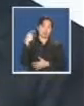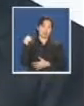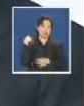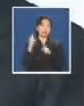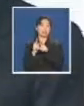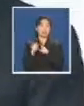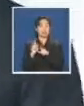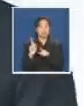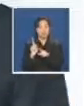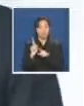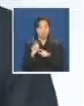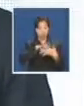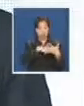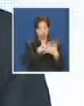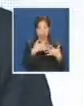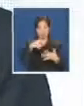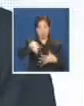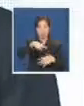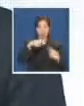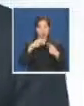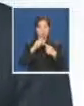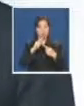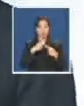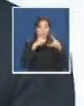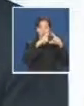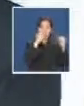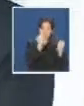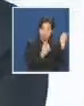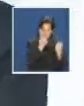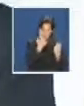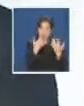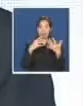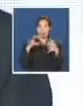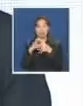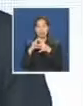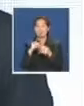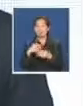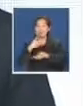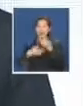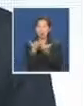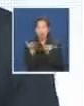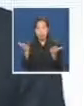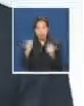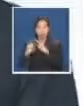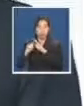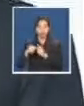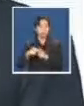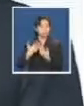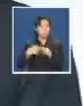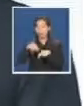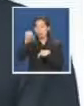คือการที่จะทำให้คนอีกจำนวนหนึ่งนะครับก็คือแท็กซี่ก็ดีหรือที่นำร่องในเรื่องของหาบเร่แผงลอยในจุดผ่อนผันใน